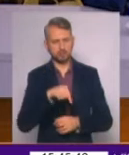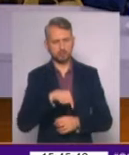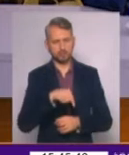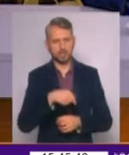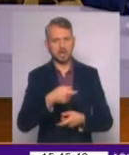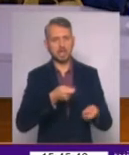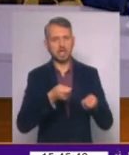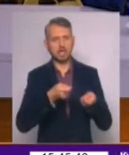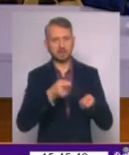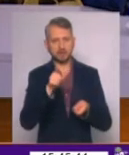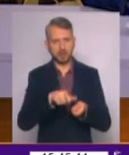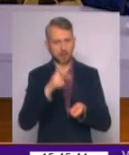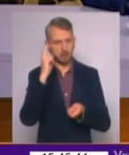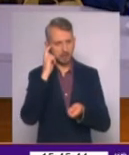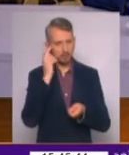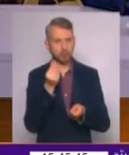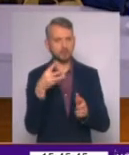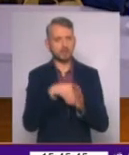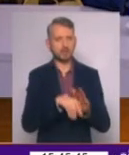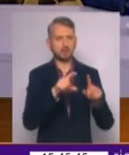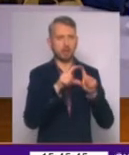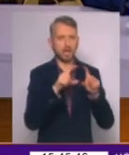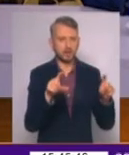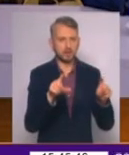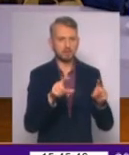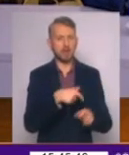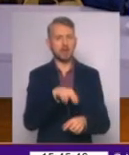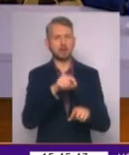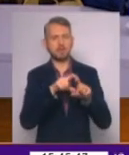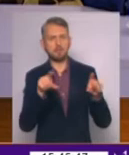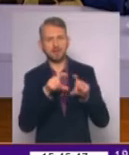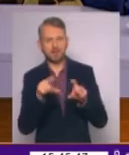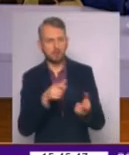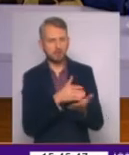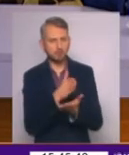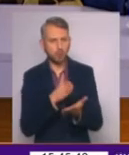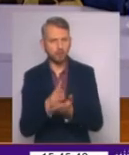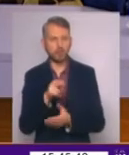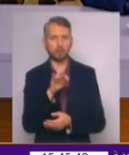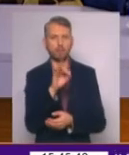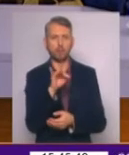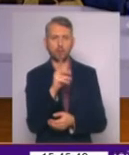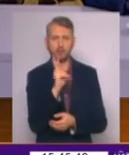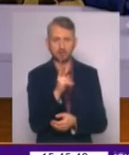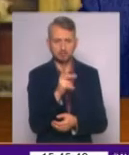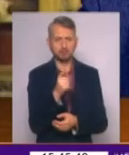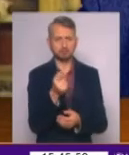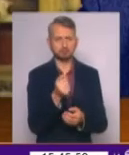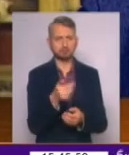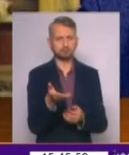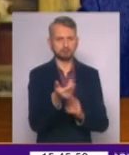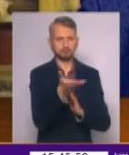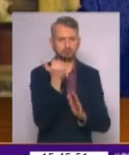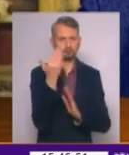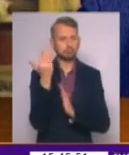керівника Київського інвестиційного агентства, департаментів профільних, Поворозника. І потім вже на підставі цього,